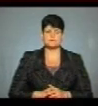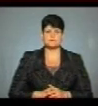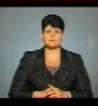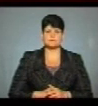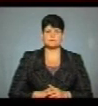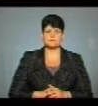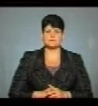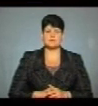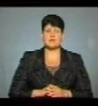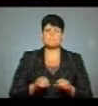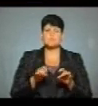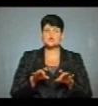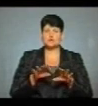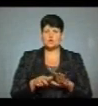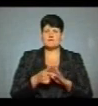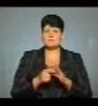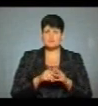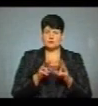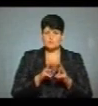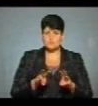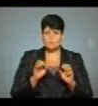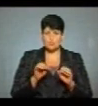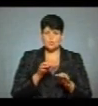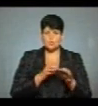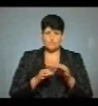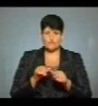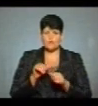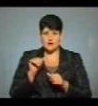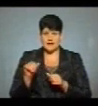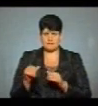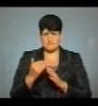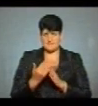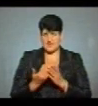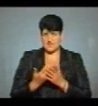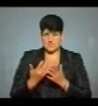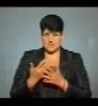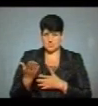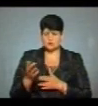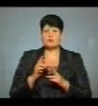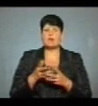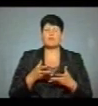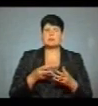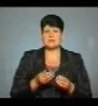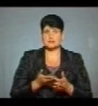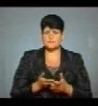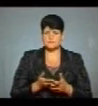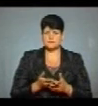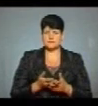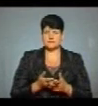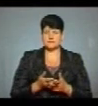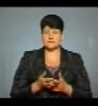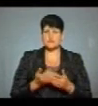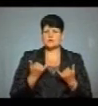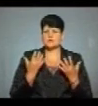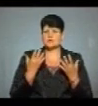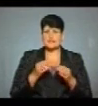Поясніть, постанова Кабінету міністрів, це можна обговорити в окремій передачі. Ну, як вона вплине, в принципі? Посилання на сьогоднішній